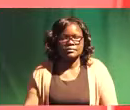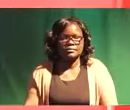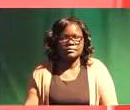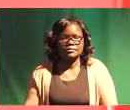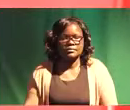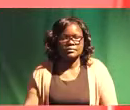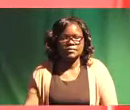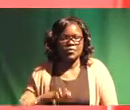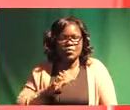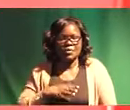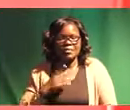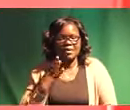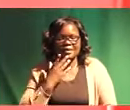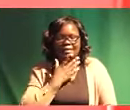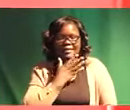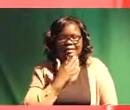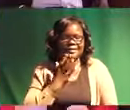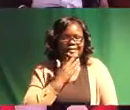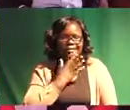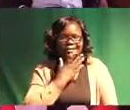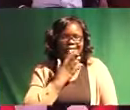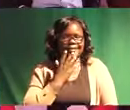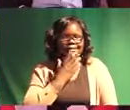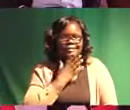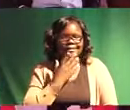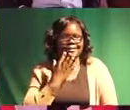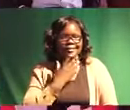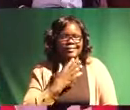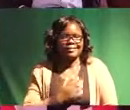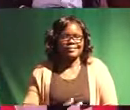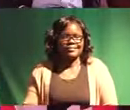Ngakoro ni ringenkemi asikie.